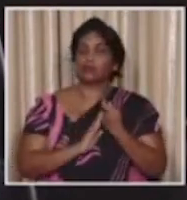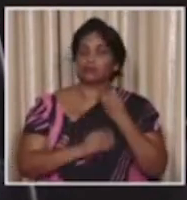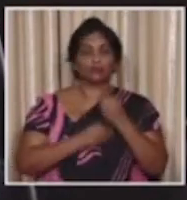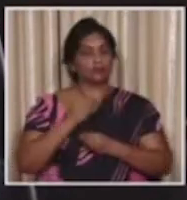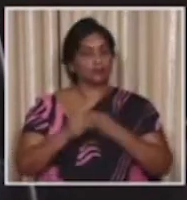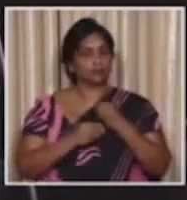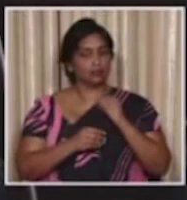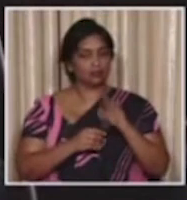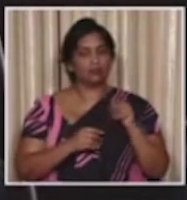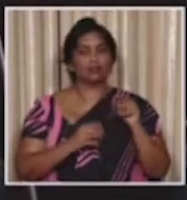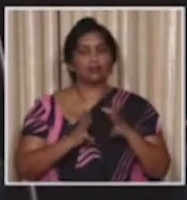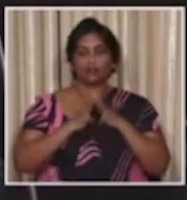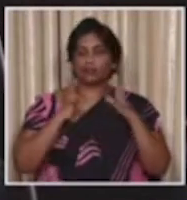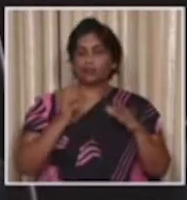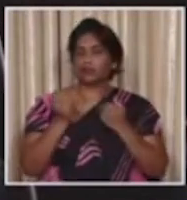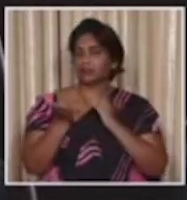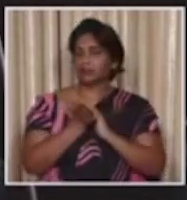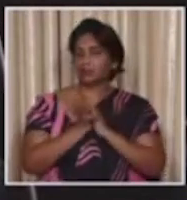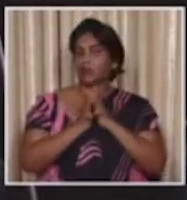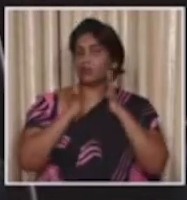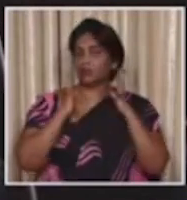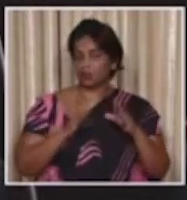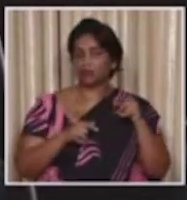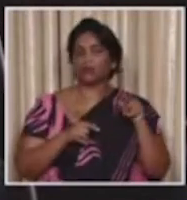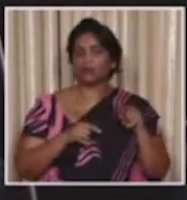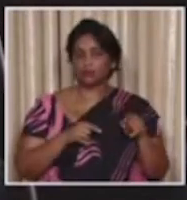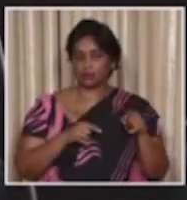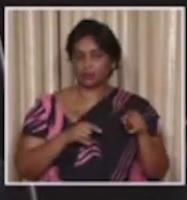උත්පාදනය කරන්න විශාල සහන රැසක් ඔබතුමිය මේ